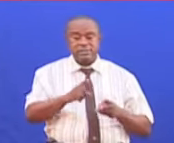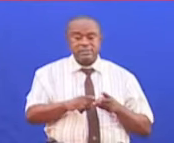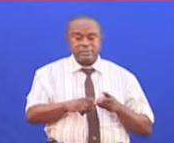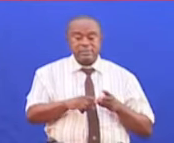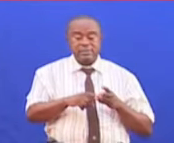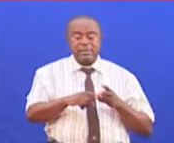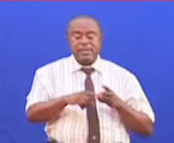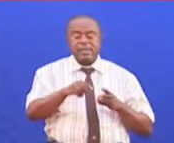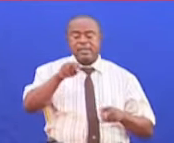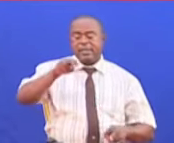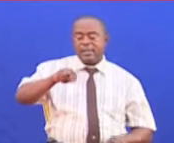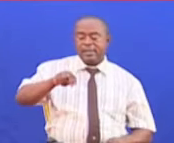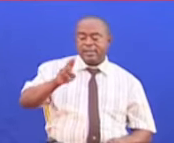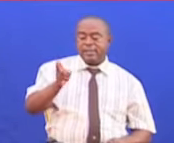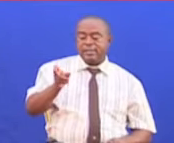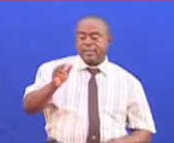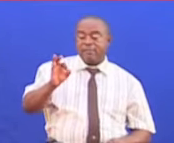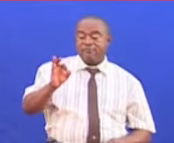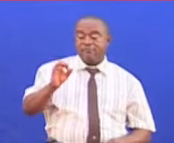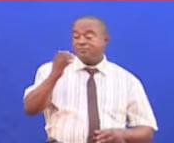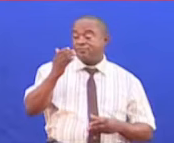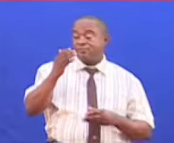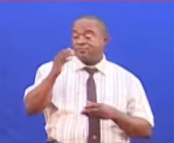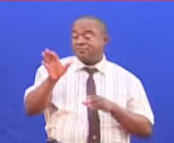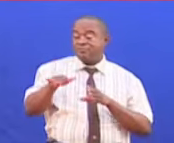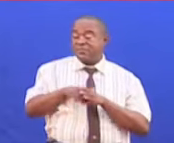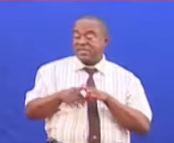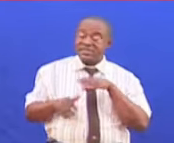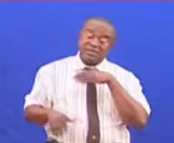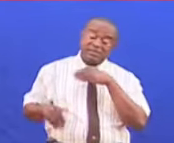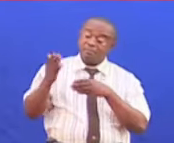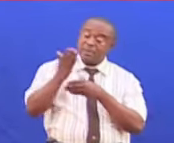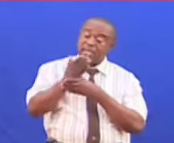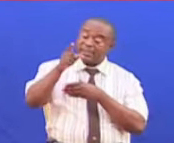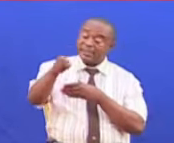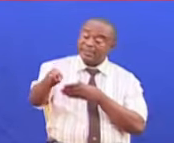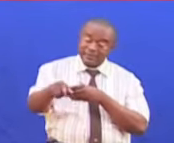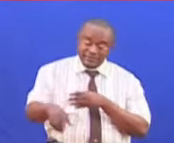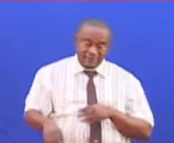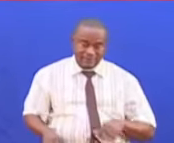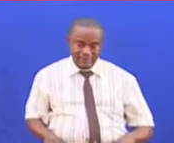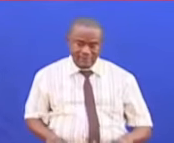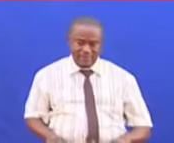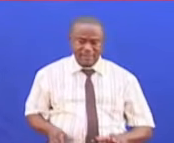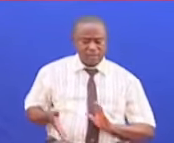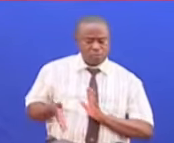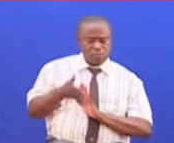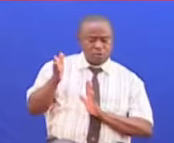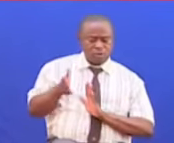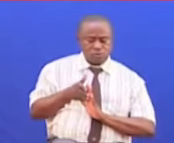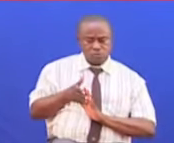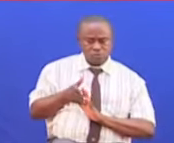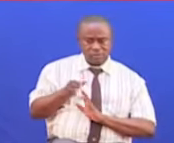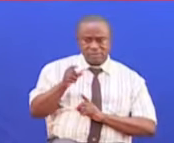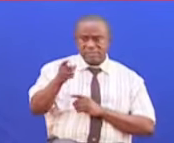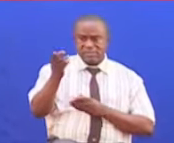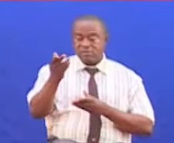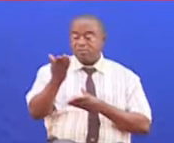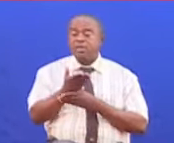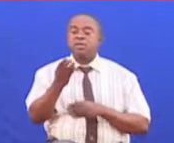nh hata HIV bki hii bki hii hapo awali ilanz Kama Beni